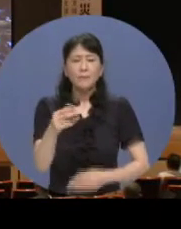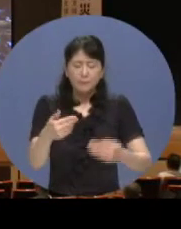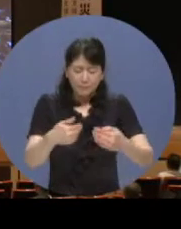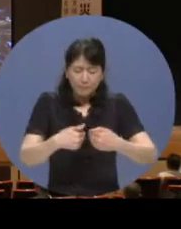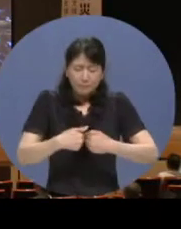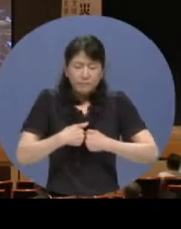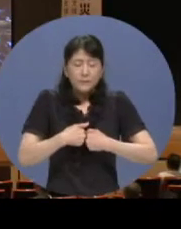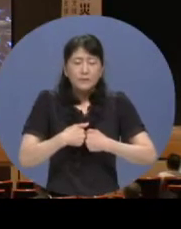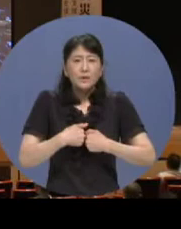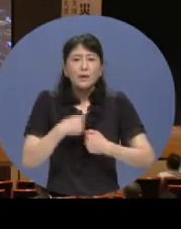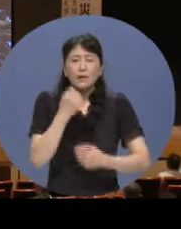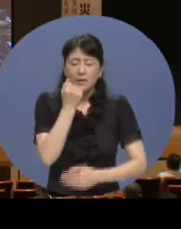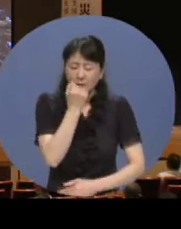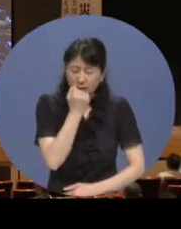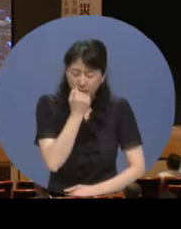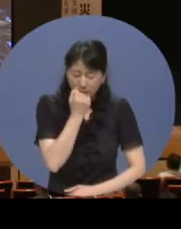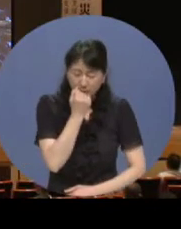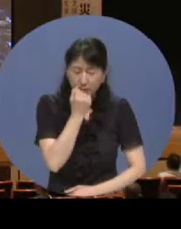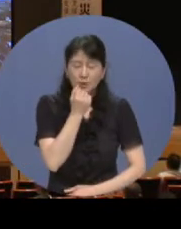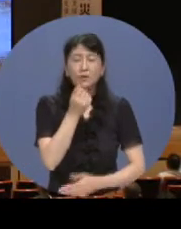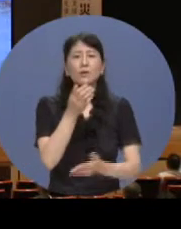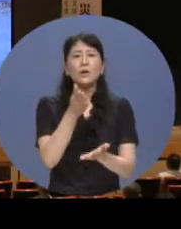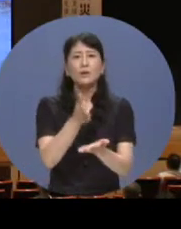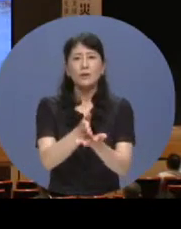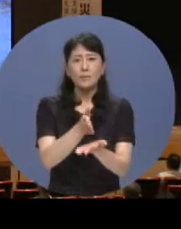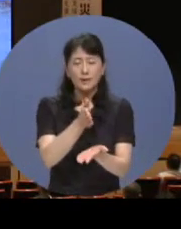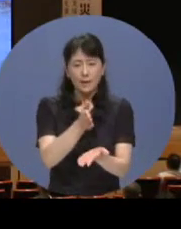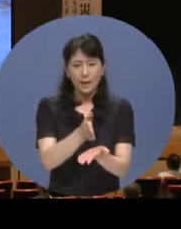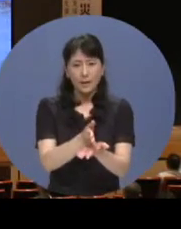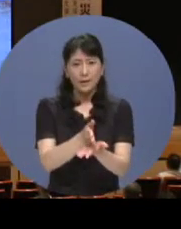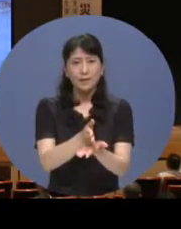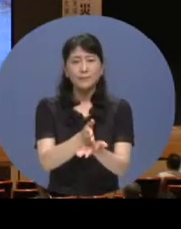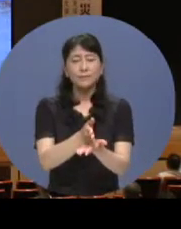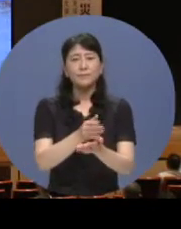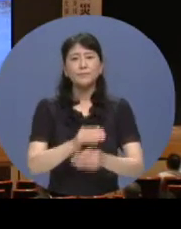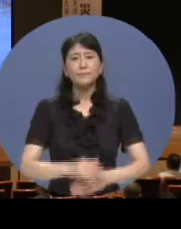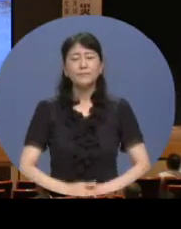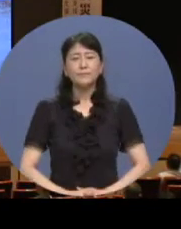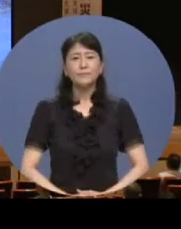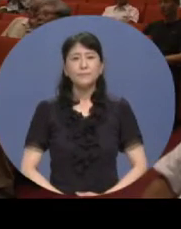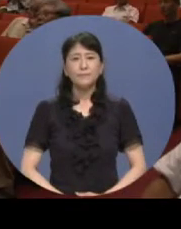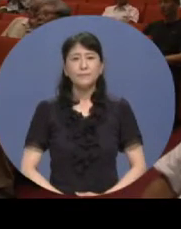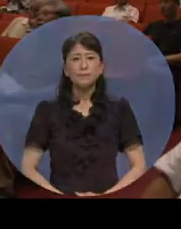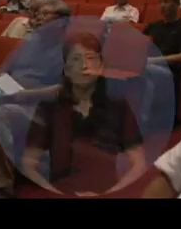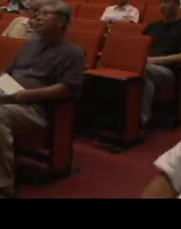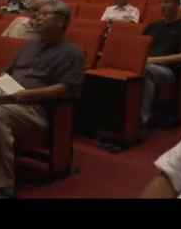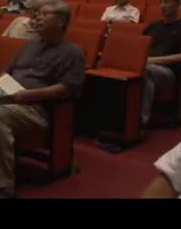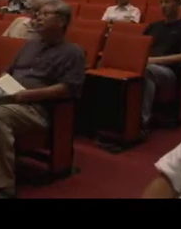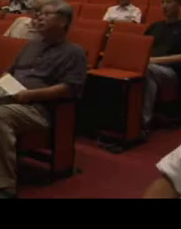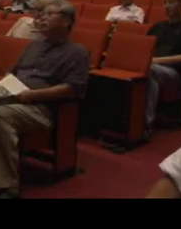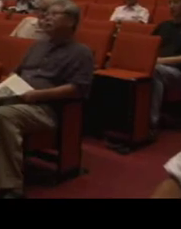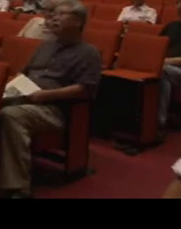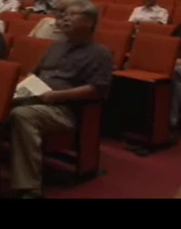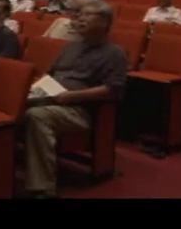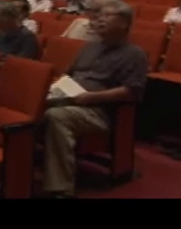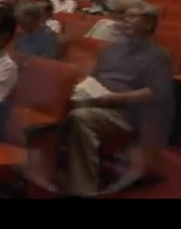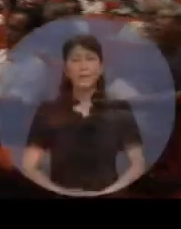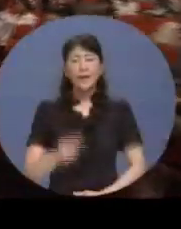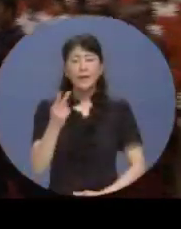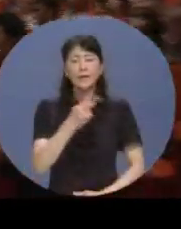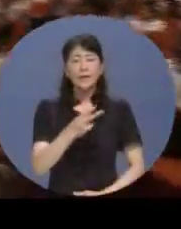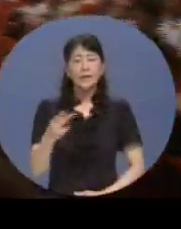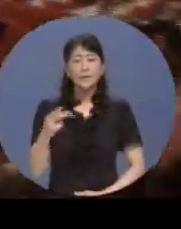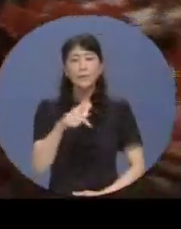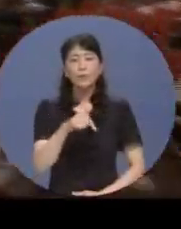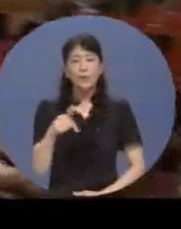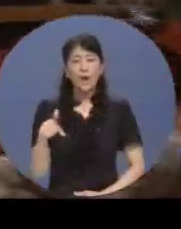と、出るのはため息ばかりだったと当時の心境を語りました。また